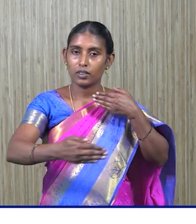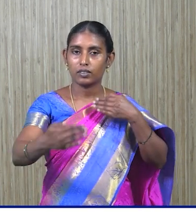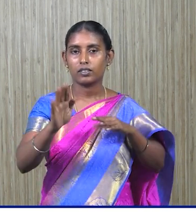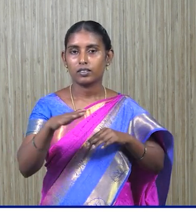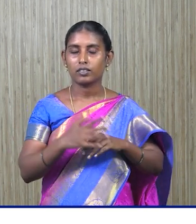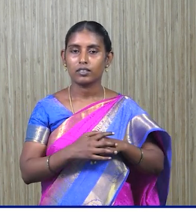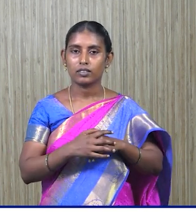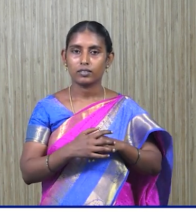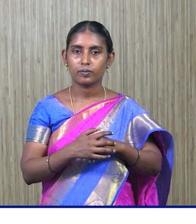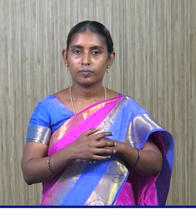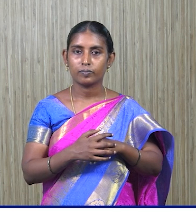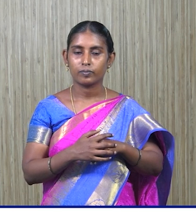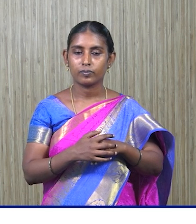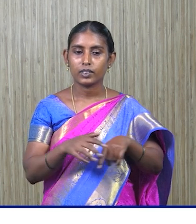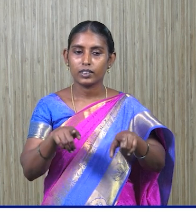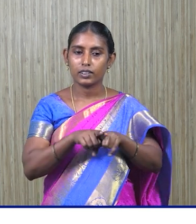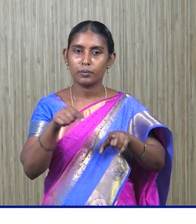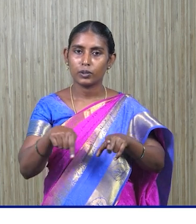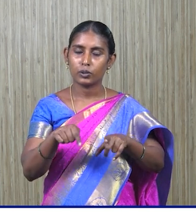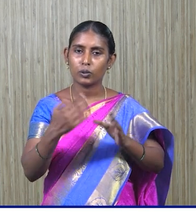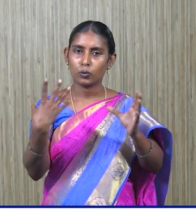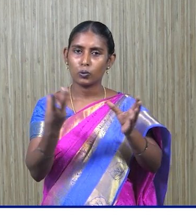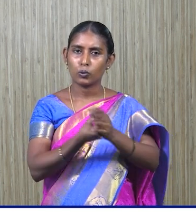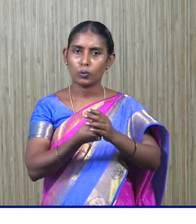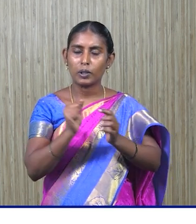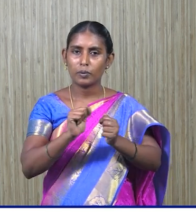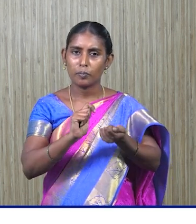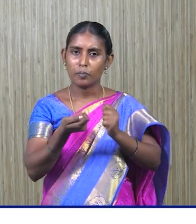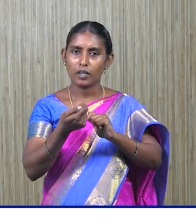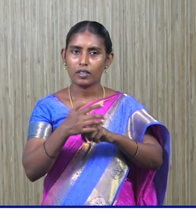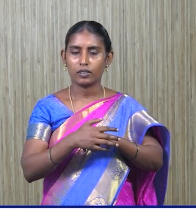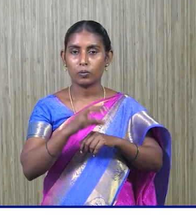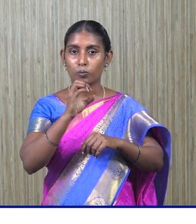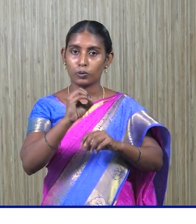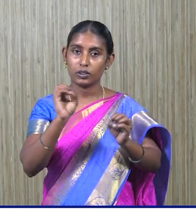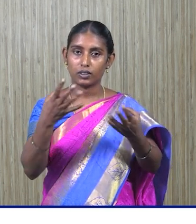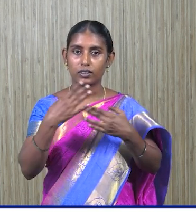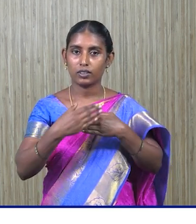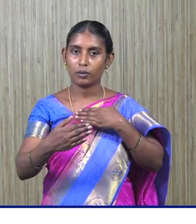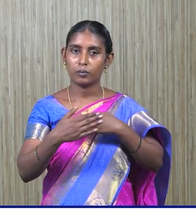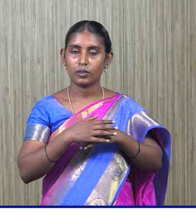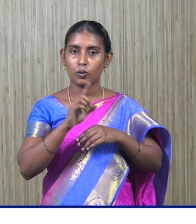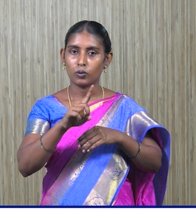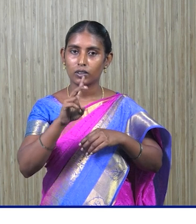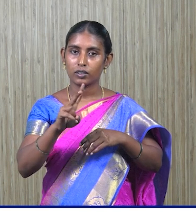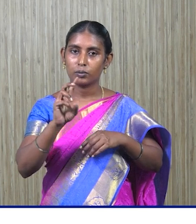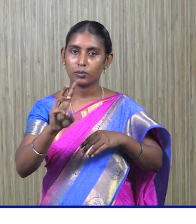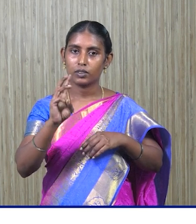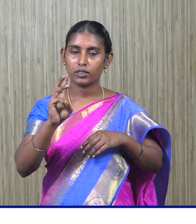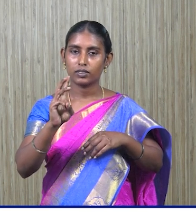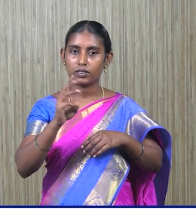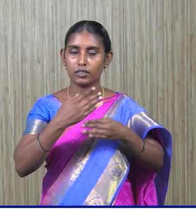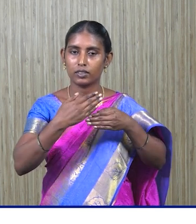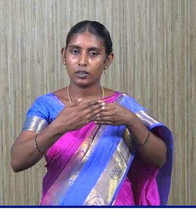சென்று கொண்டே இருக்கின்றது. அப்போ இந்த தொகுப்பானது எப்படி மாற்றம் அடைந்துள்ளது? பூஜ்ஜியத்தில் தொடங்கி ஒன்று, இரண்டு, மூன்று